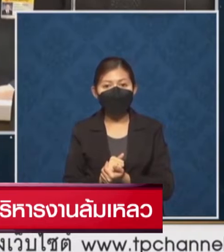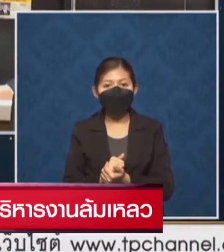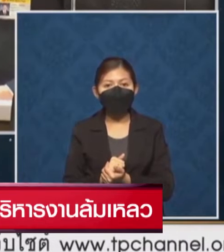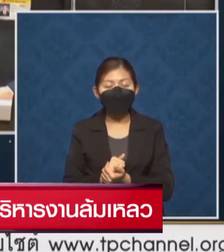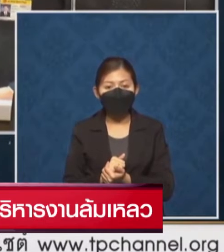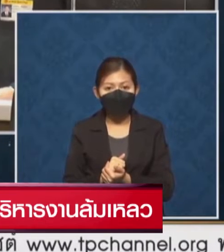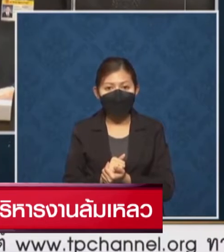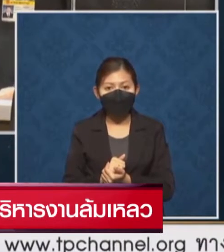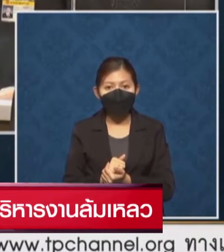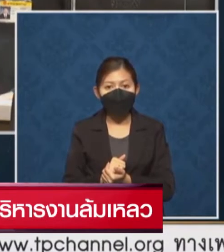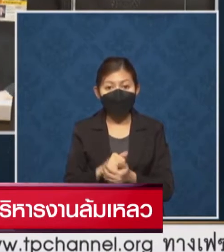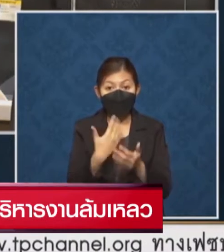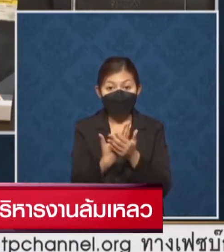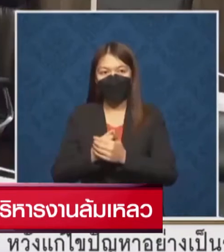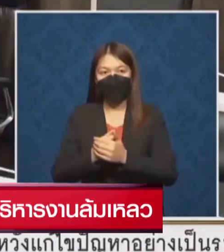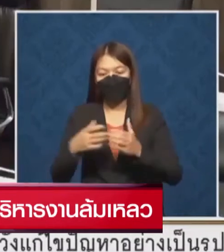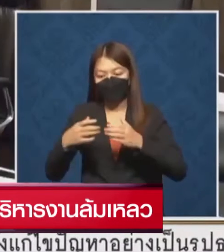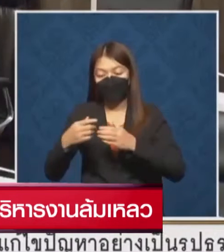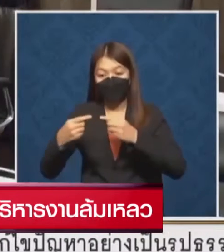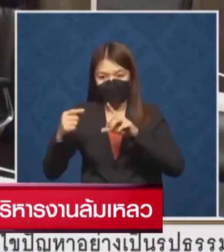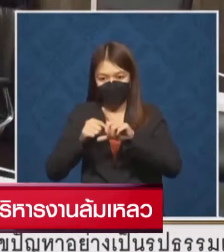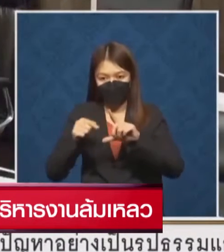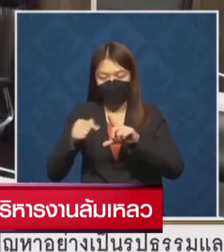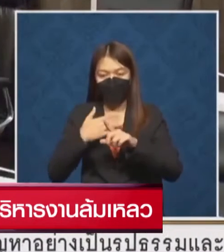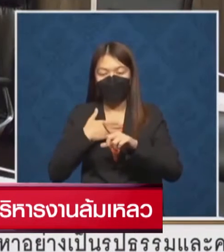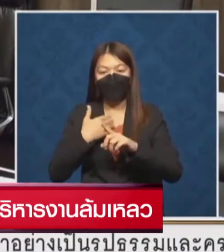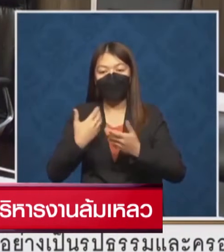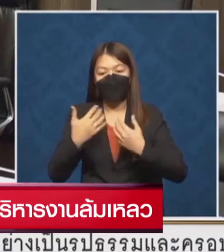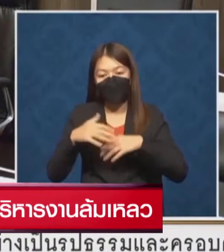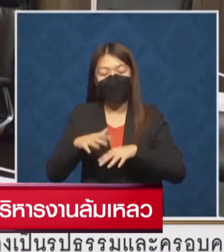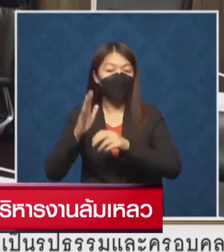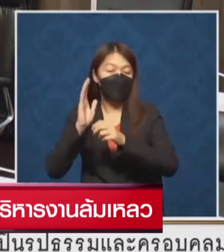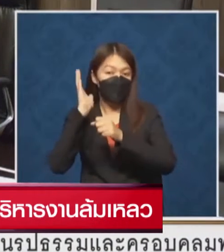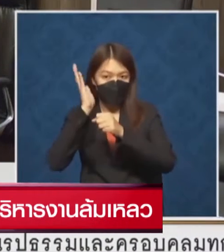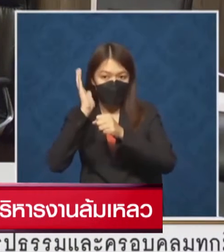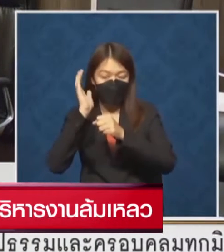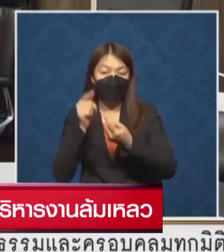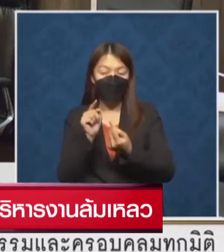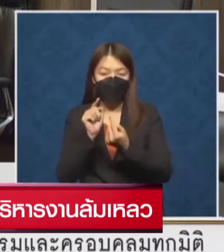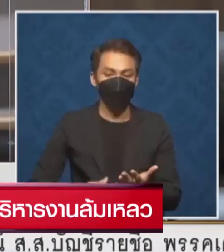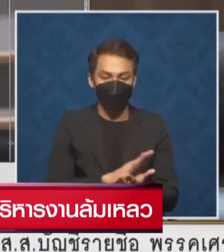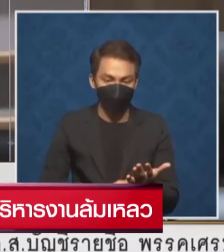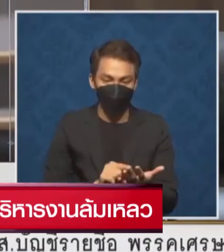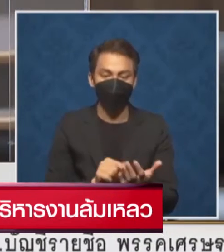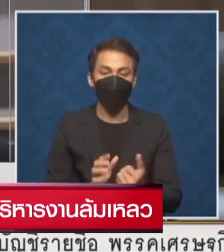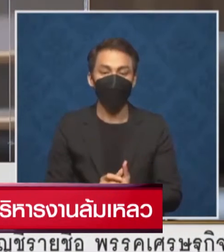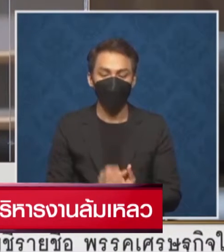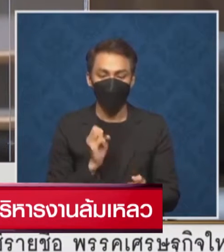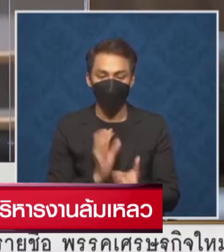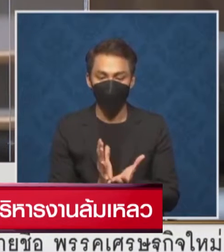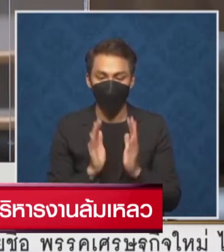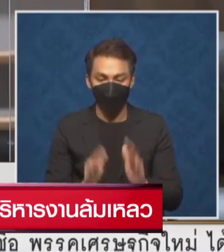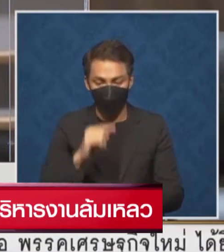วันที่17กุมภาเนี่ยก็มีเรื่องพระรามทศกัณฐ์รามเกียรติ์ก็มานะฮะเปรียบเทียบกันไปเปรียบเทียบกันมาใครเป็นใครใครเป็นตัวละคร